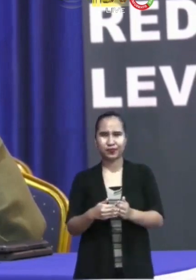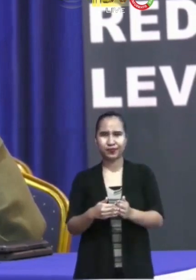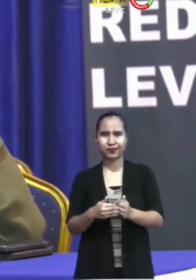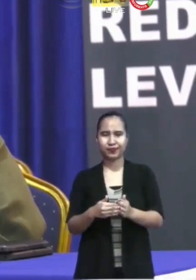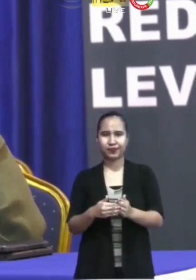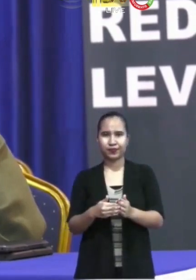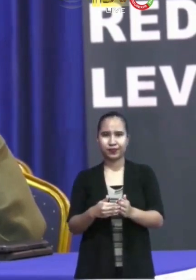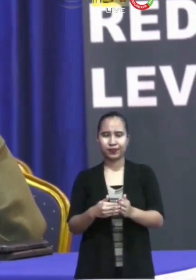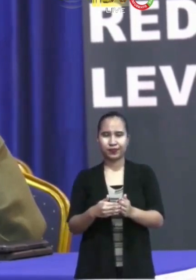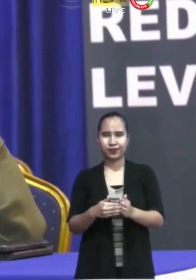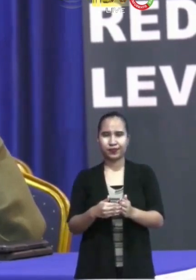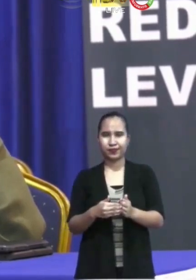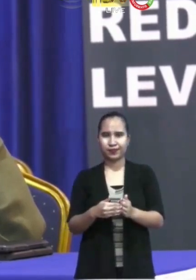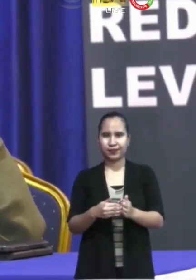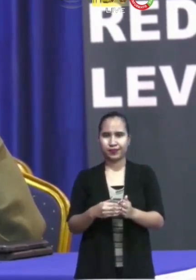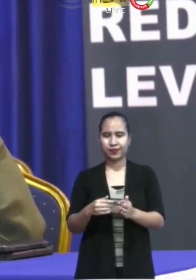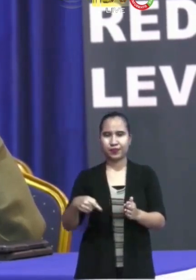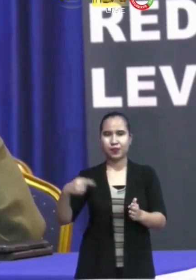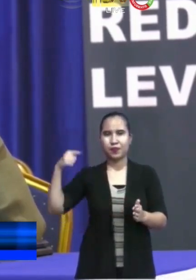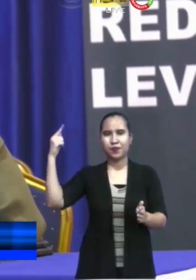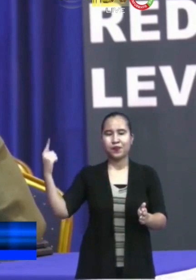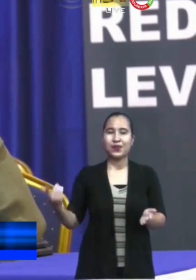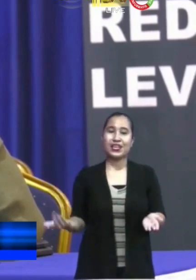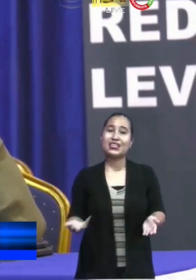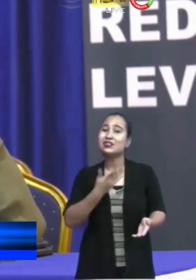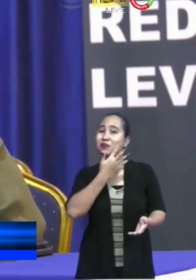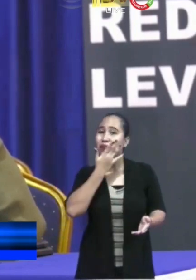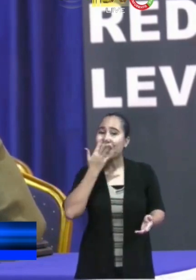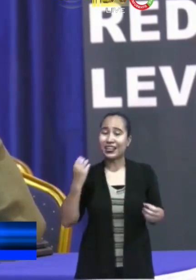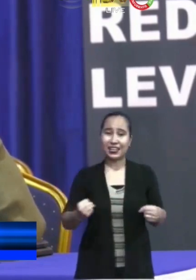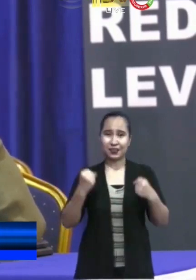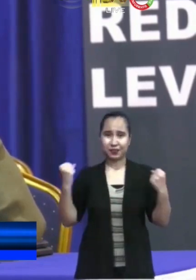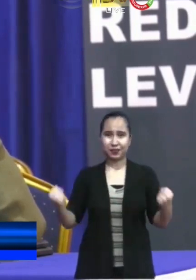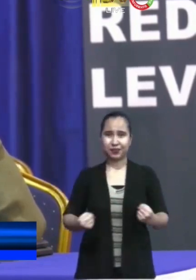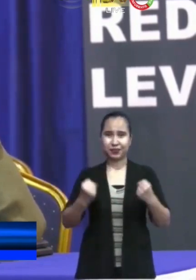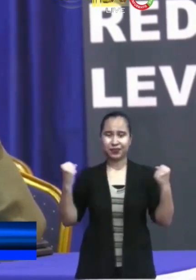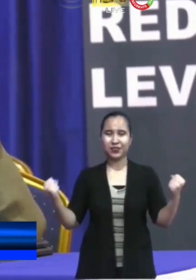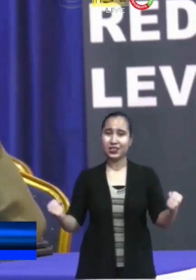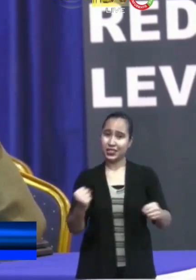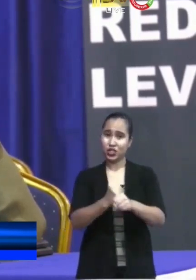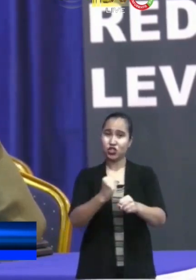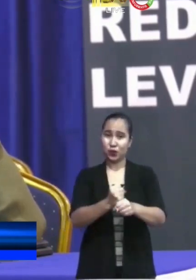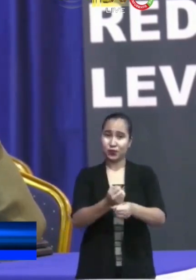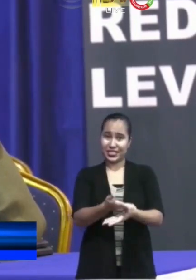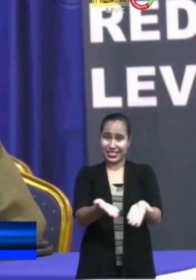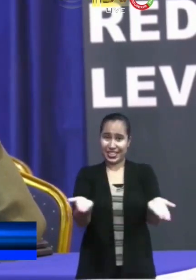De meest eenvoudige activiteiten dat die jobs genereren,